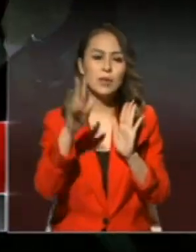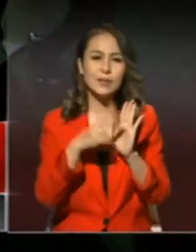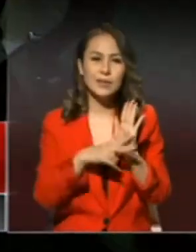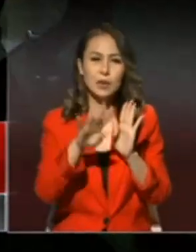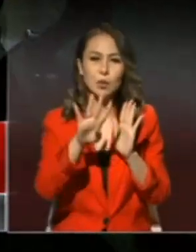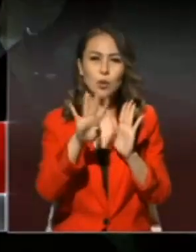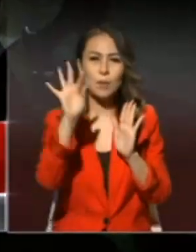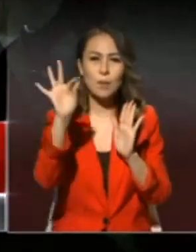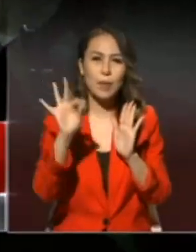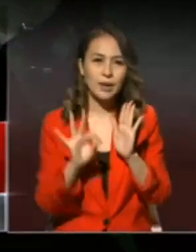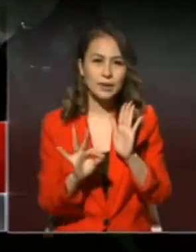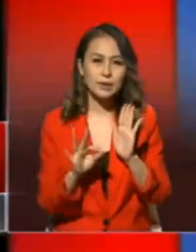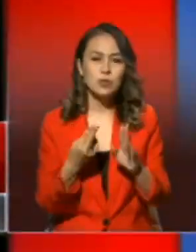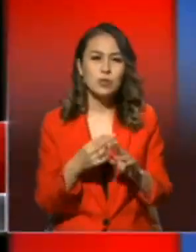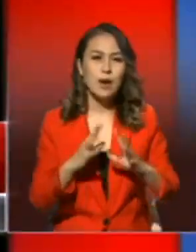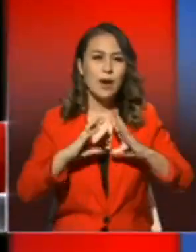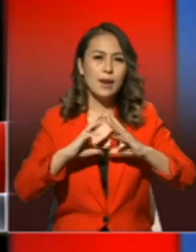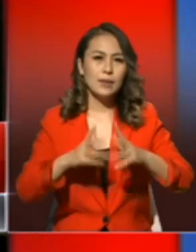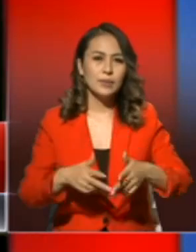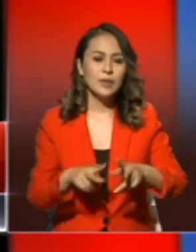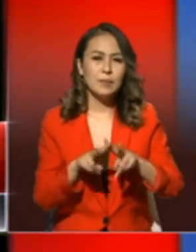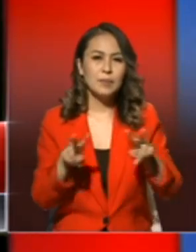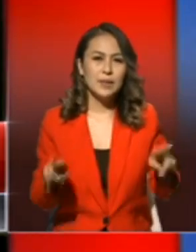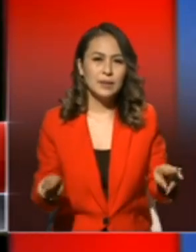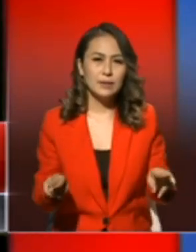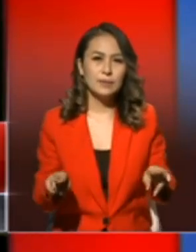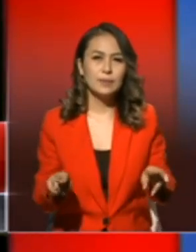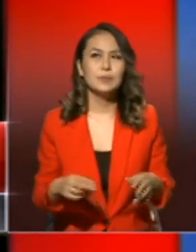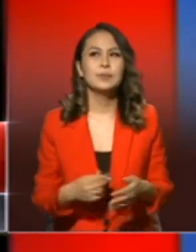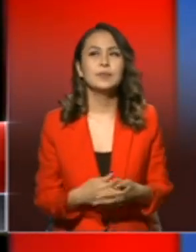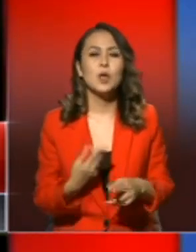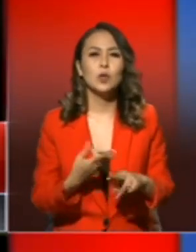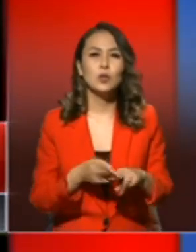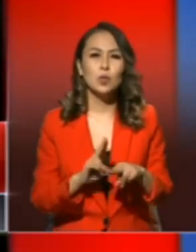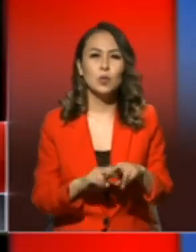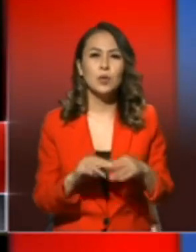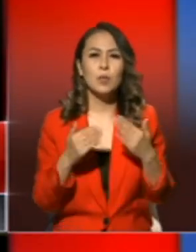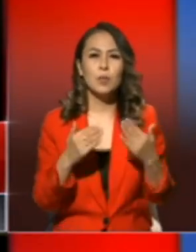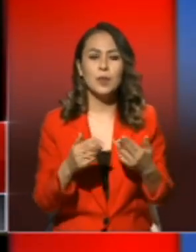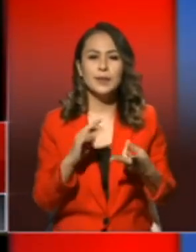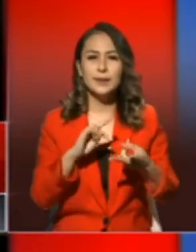ол негізі мына әлемдік деңгеймен бірдей. Сосын мына